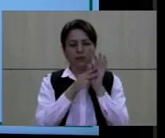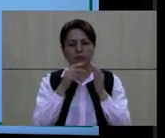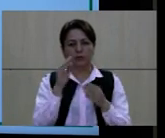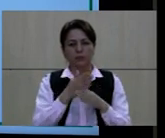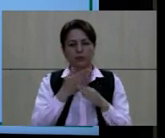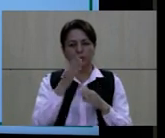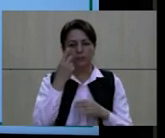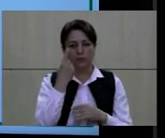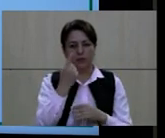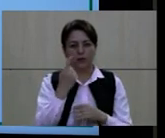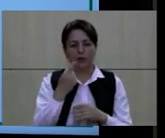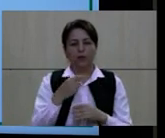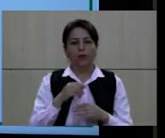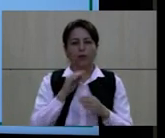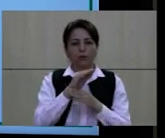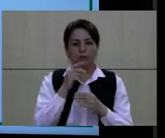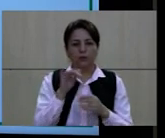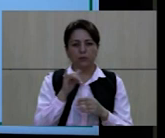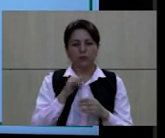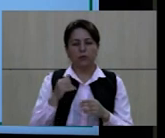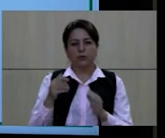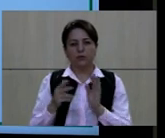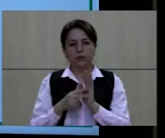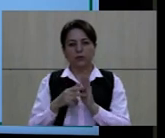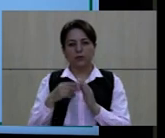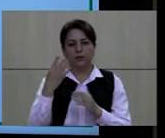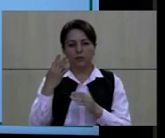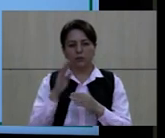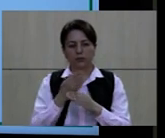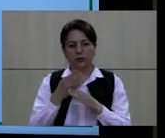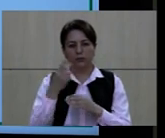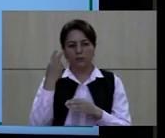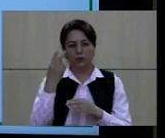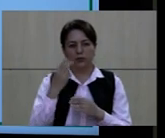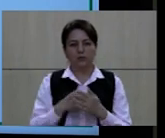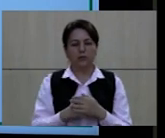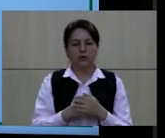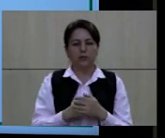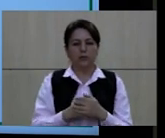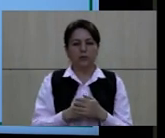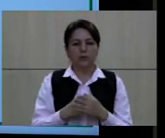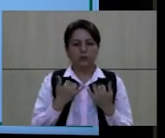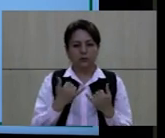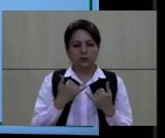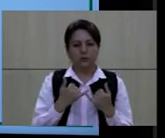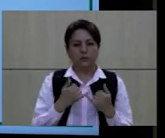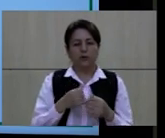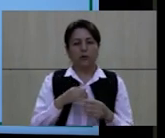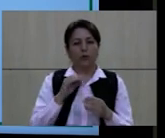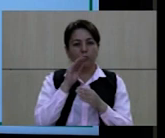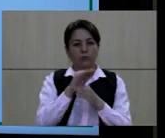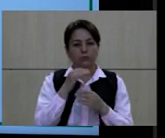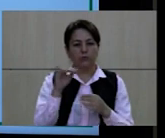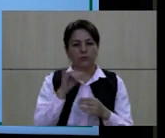bo'lsam 1, qo'shimcha ko'paytuvchi, 8 ni 4 ga bo'lsam 2. Endi esa qo'shimcha